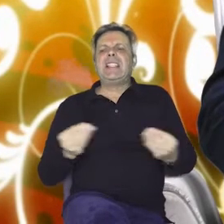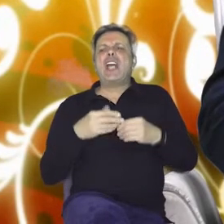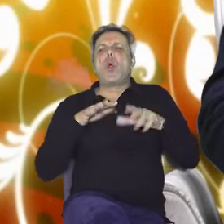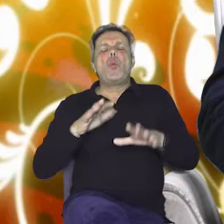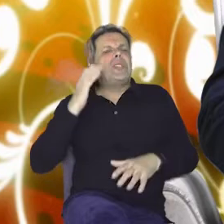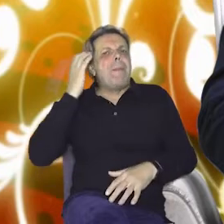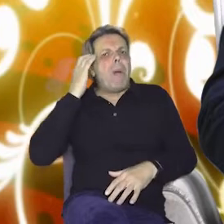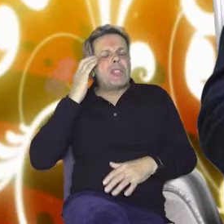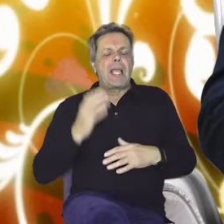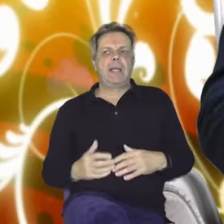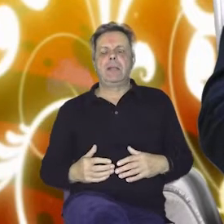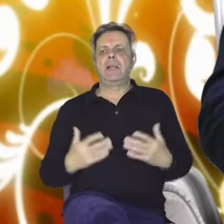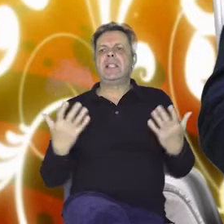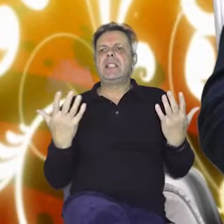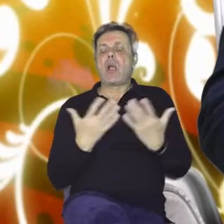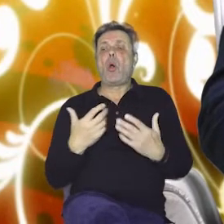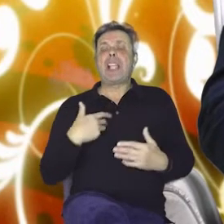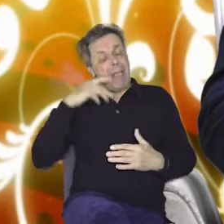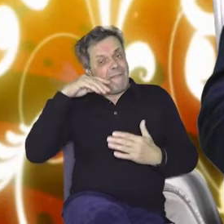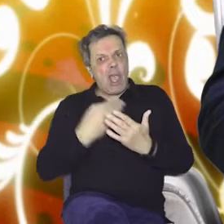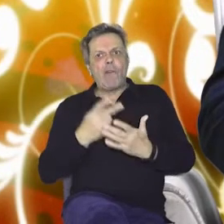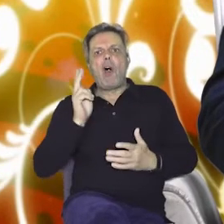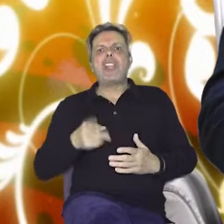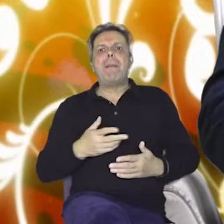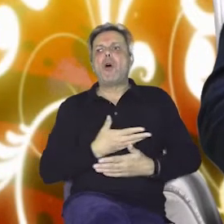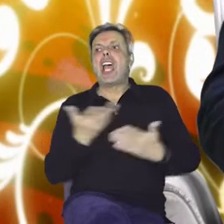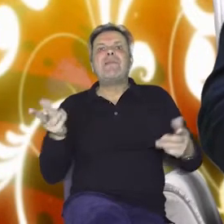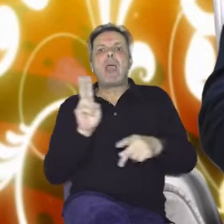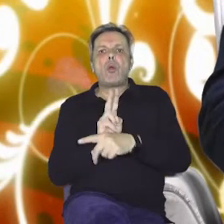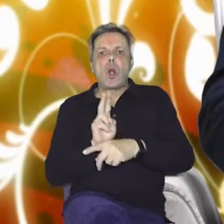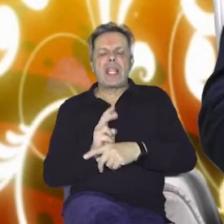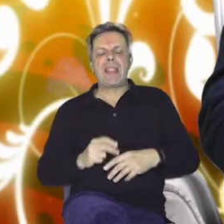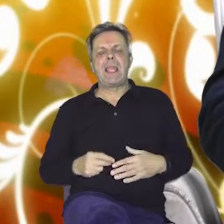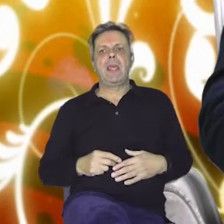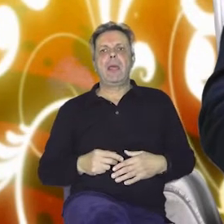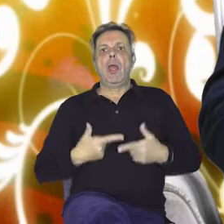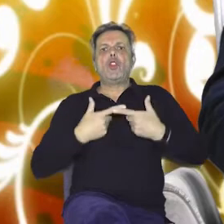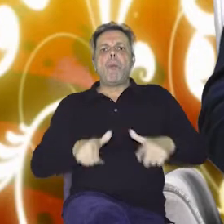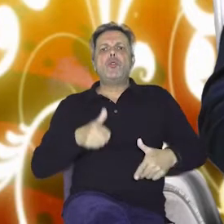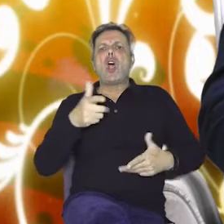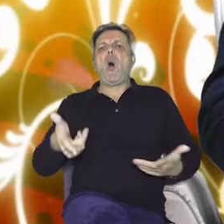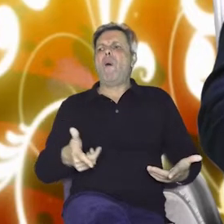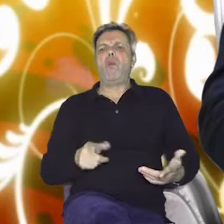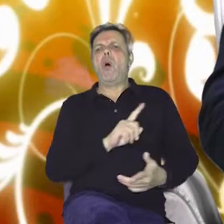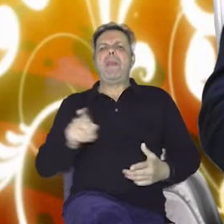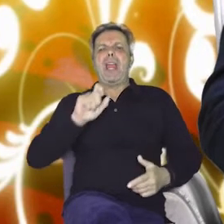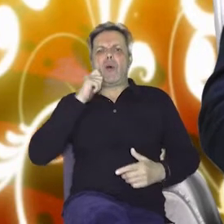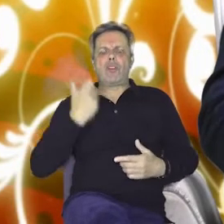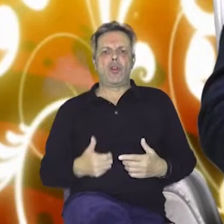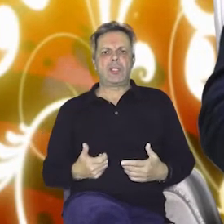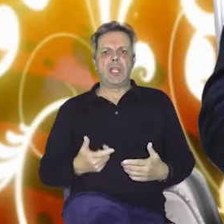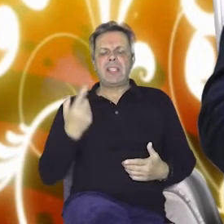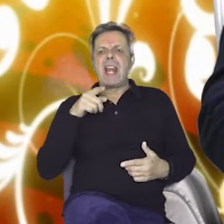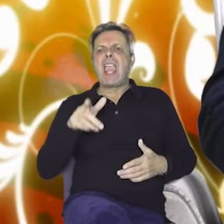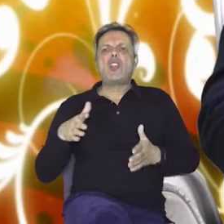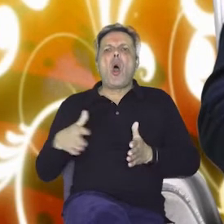mozak, za koji sam vjerovao da može sve kontrolirati, dopušta ovu raščovječenost? Je li to rijeka